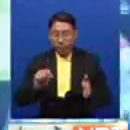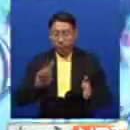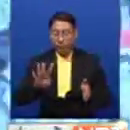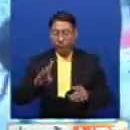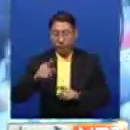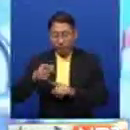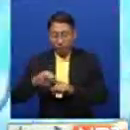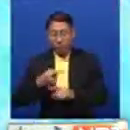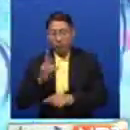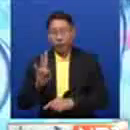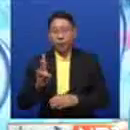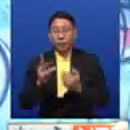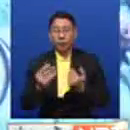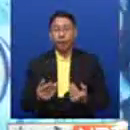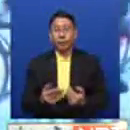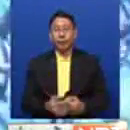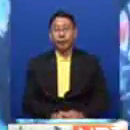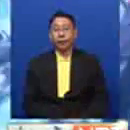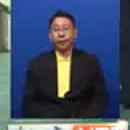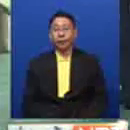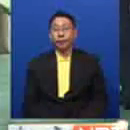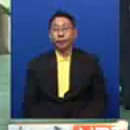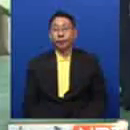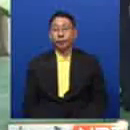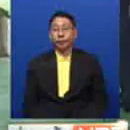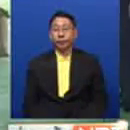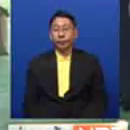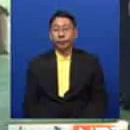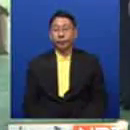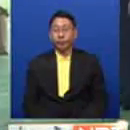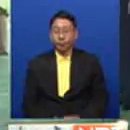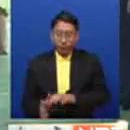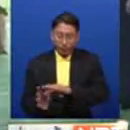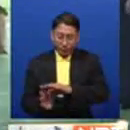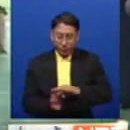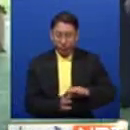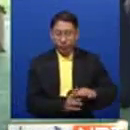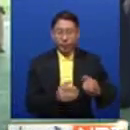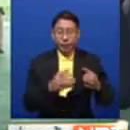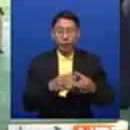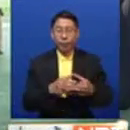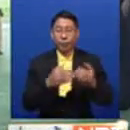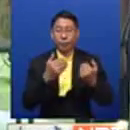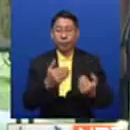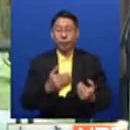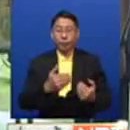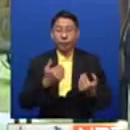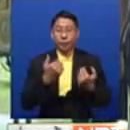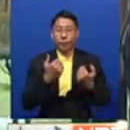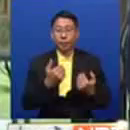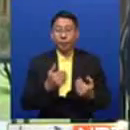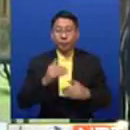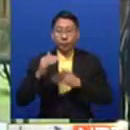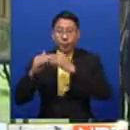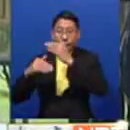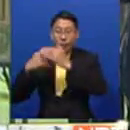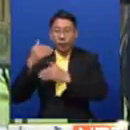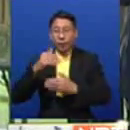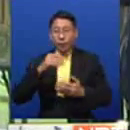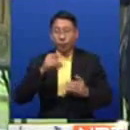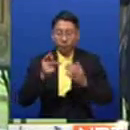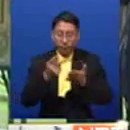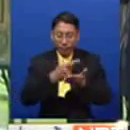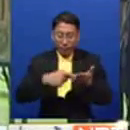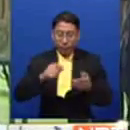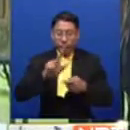24กรกฎาคมนี้ค่ะหน่วยพัฒนาการเคลื่อนที่33สำนักงานพัฒนาภาค3หน่ว